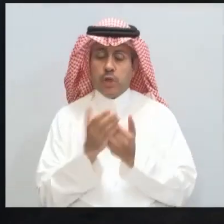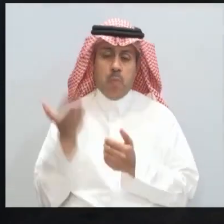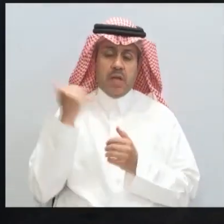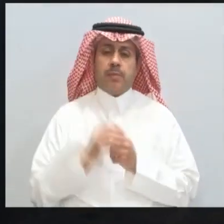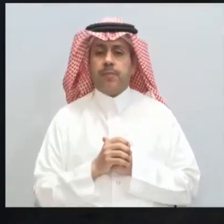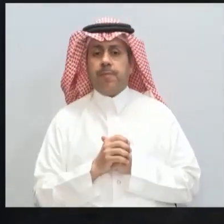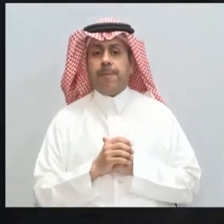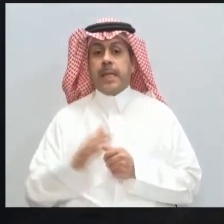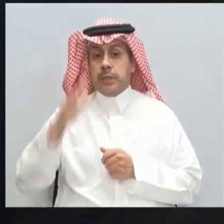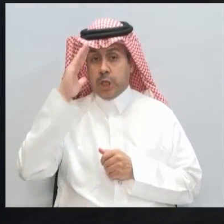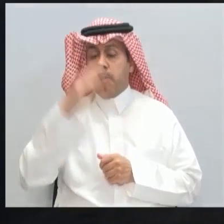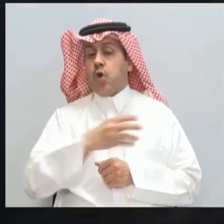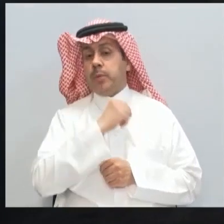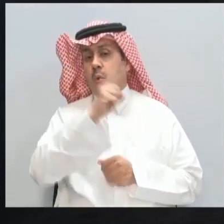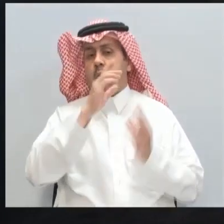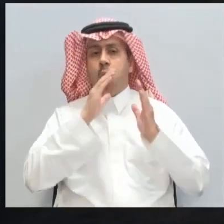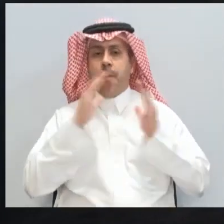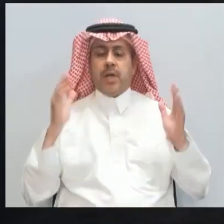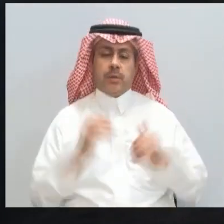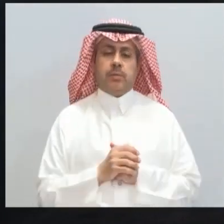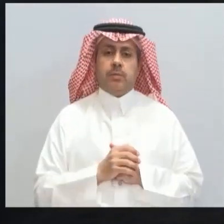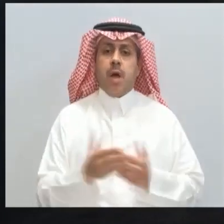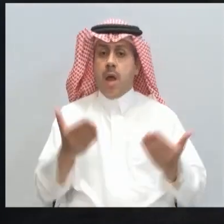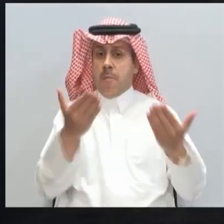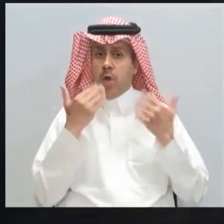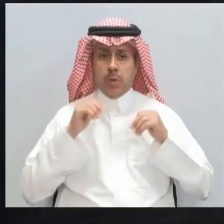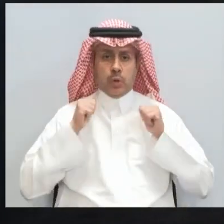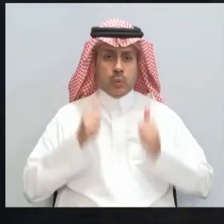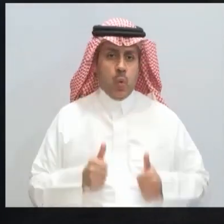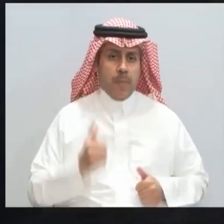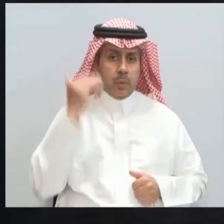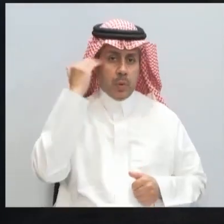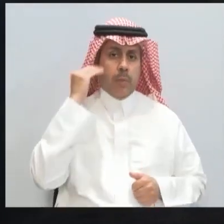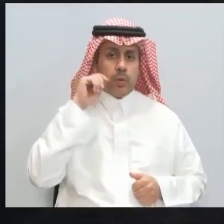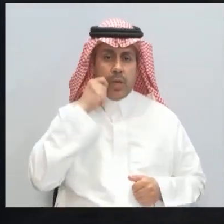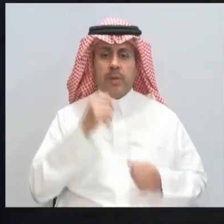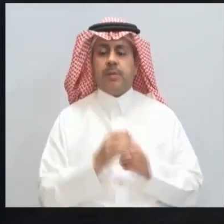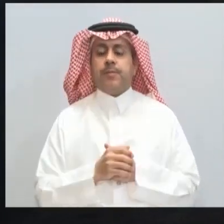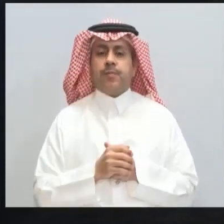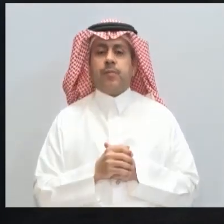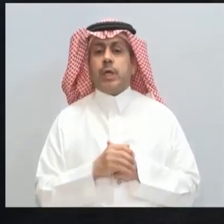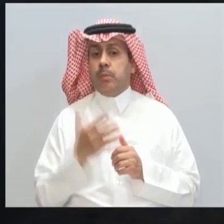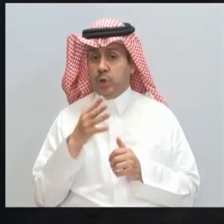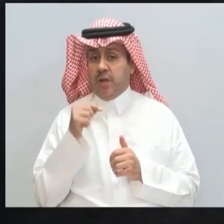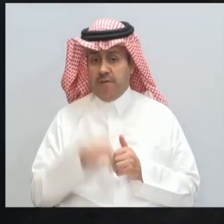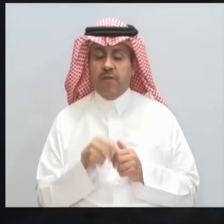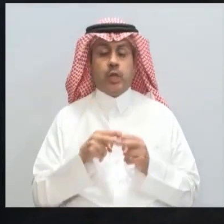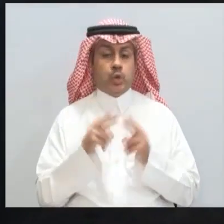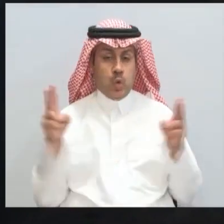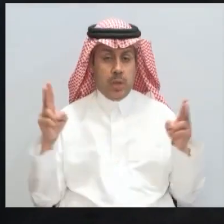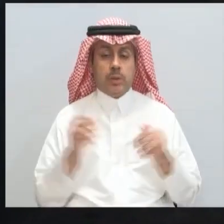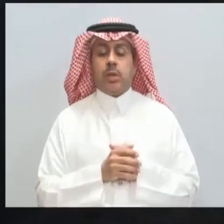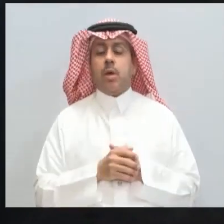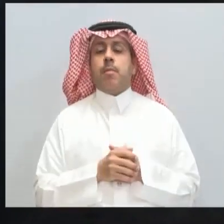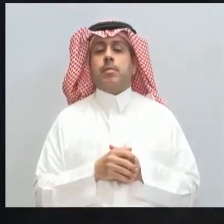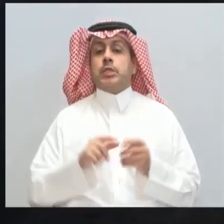السلام عليكم ورحمه الله وبركاته واهلا وسهلا بكم اعزائي الطلاب والطالبات مجددا في شروحات مقرر صناعه